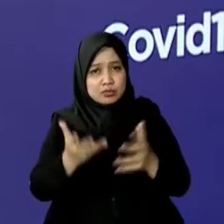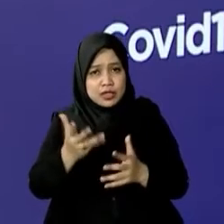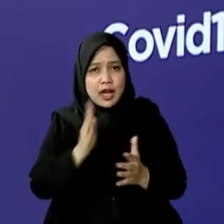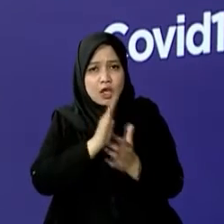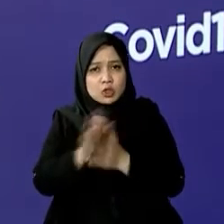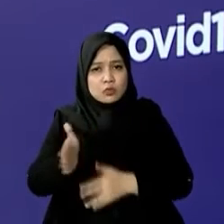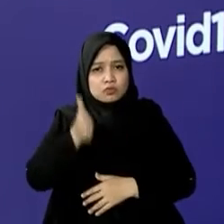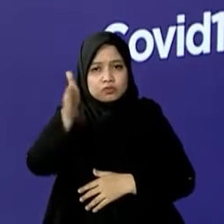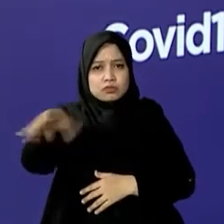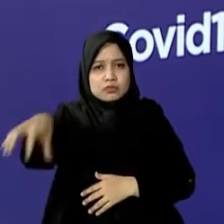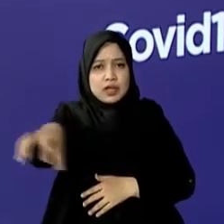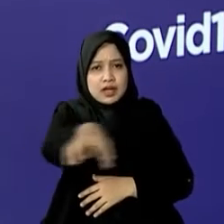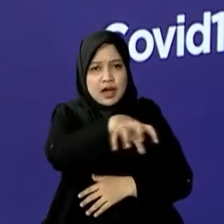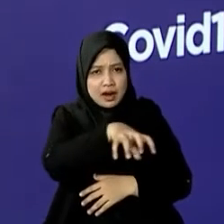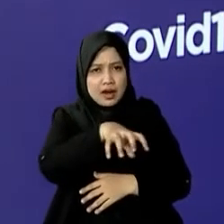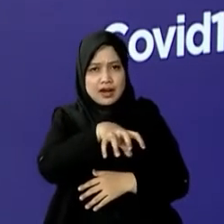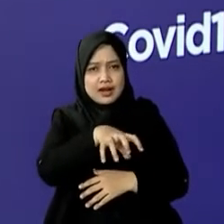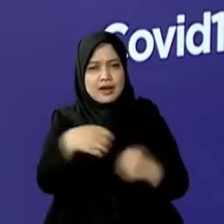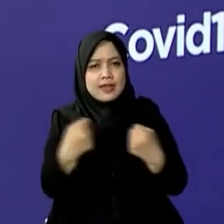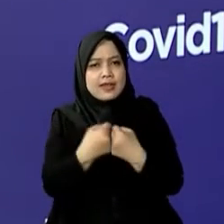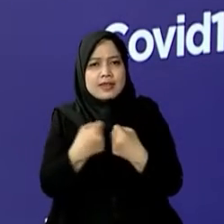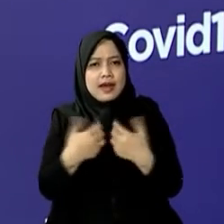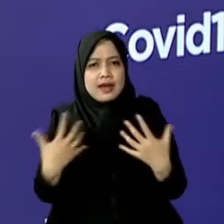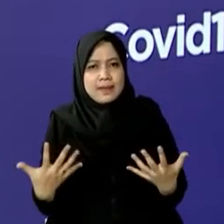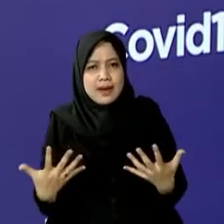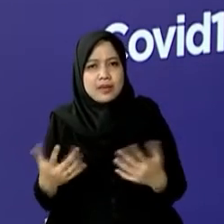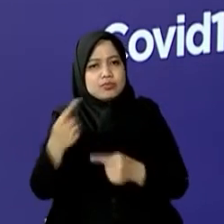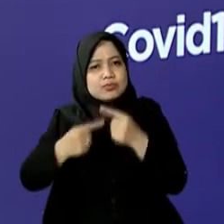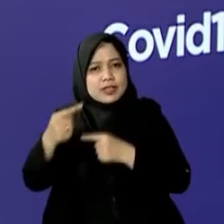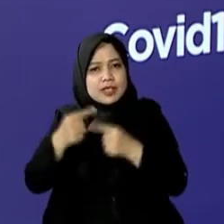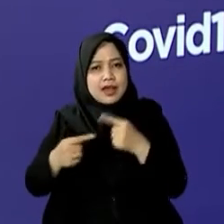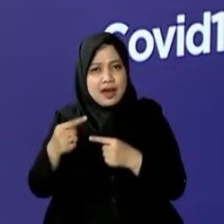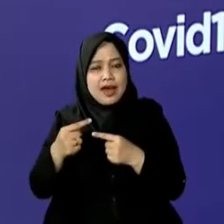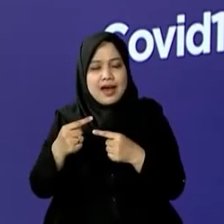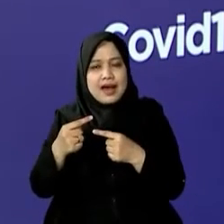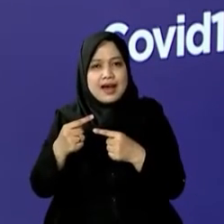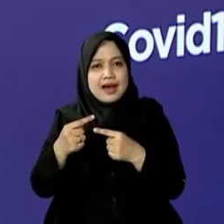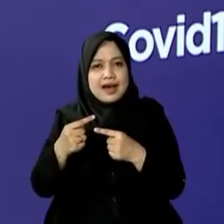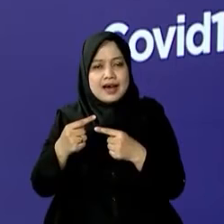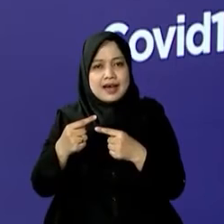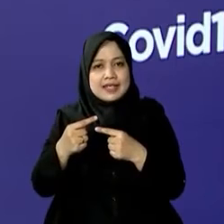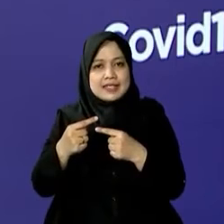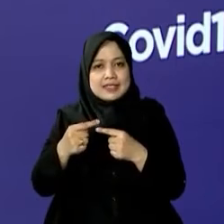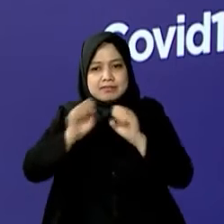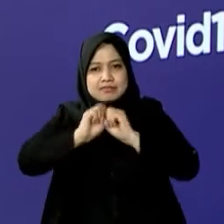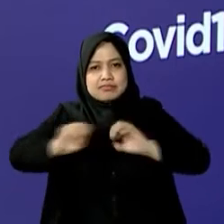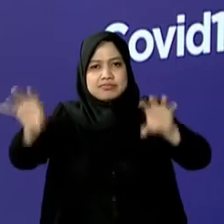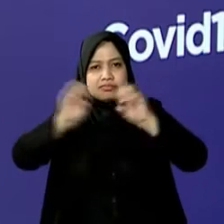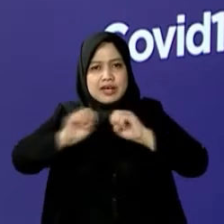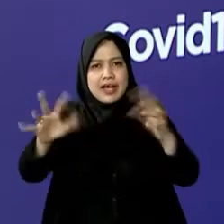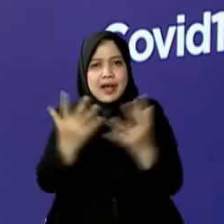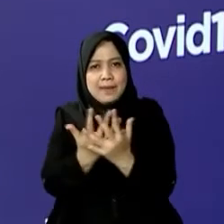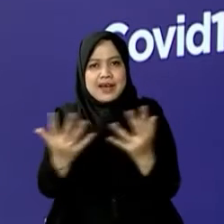dan menemukan banyak tantangan di lapangan apa saja boleh diceritakan enggak bagaimana sulitnya memberikan kesadaran terhadap